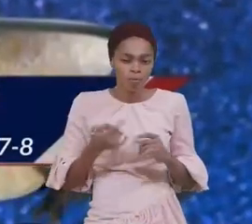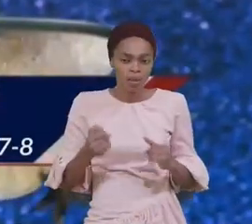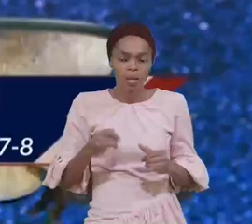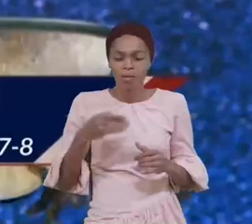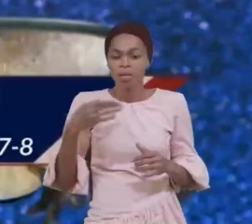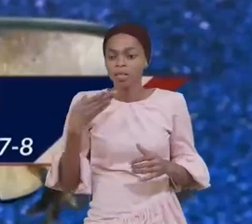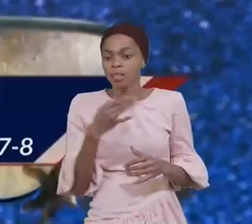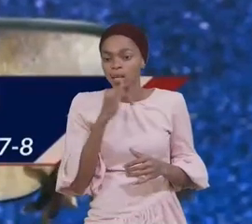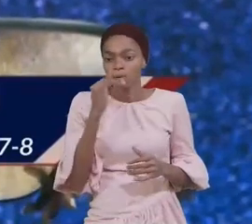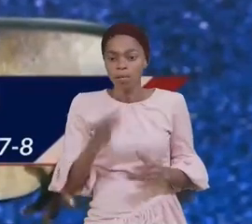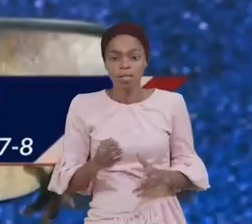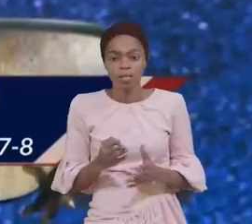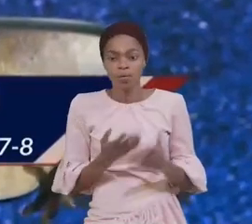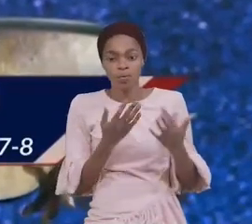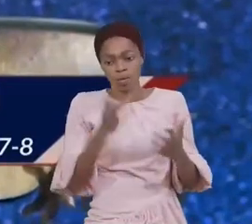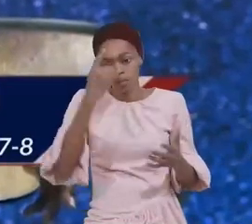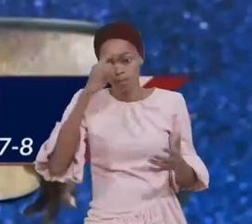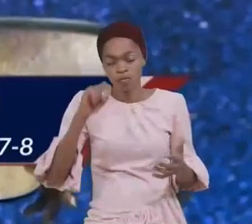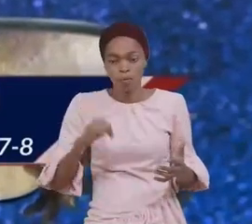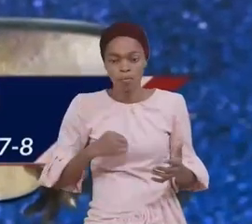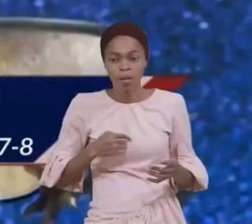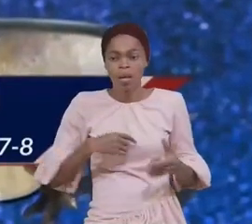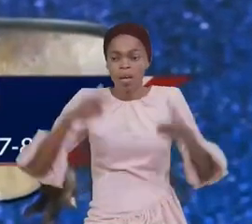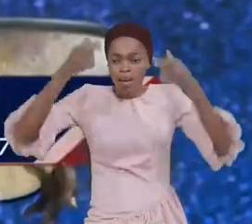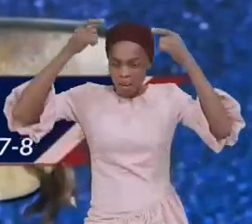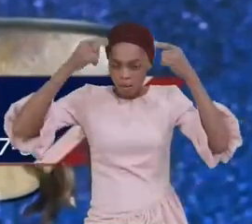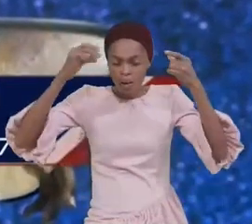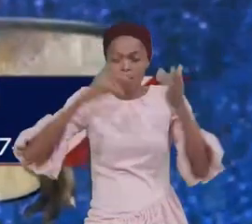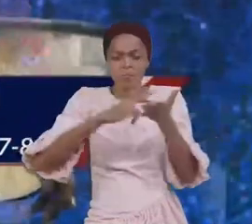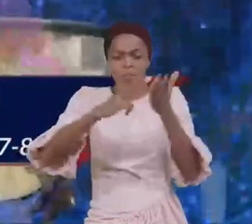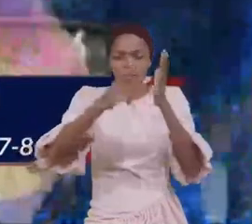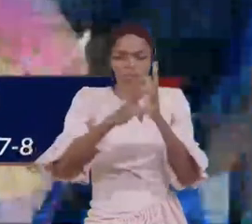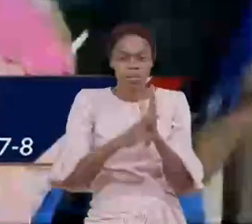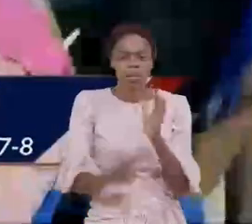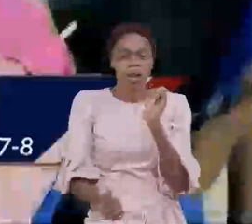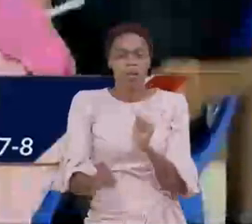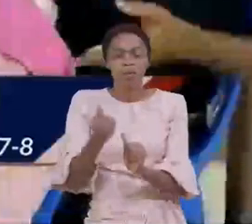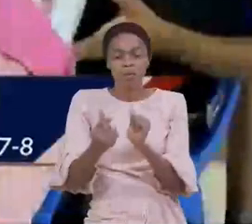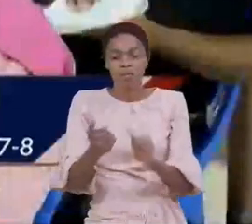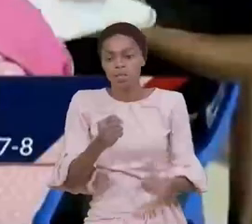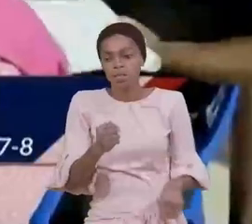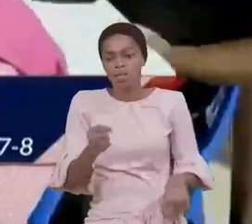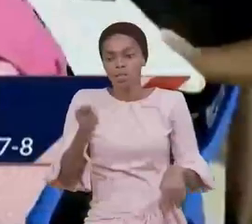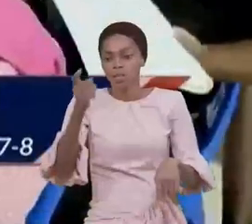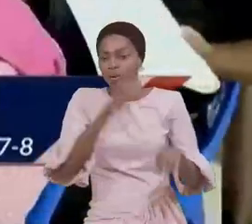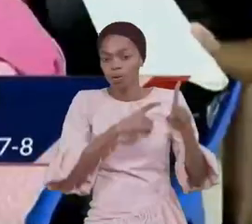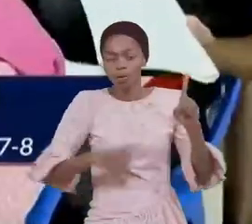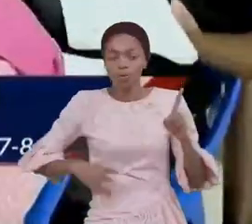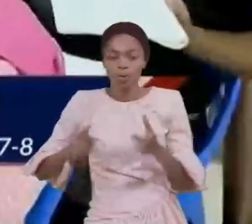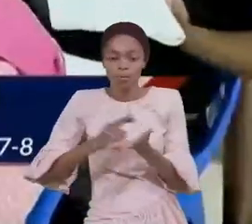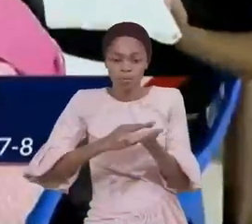de justice m'est réservée. Le Seigneur, le juste juge, me